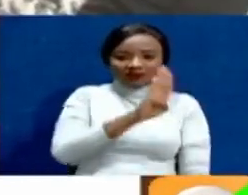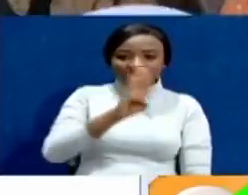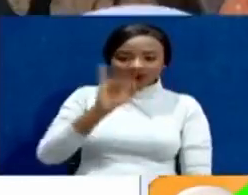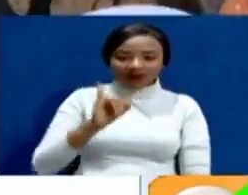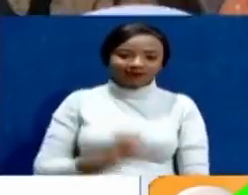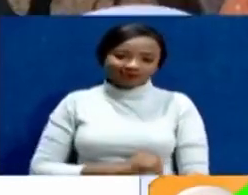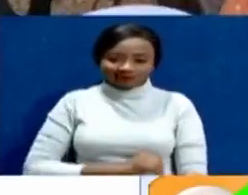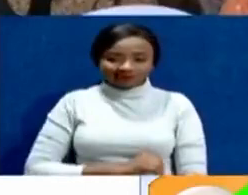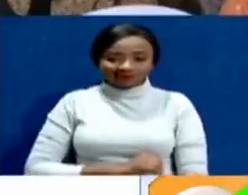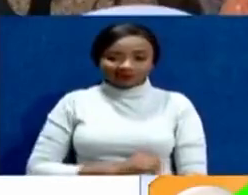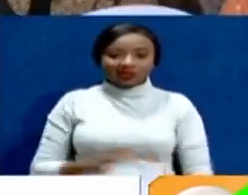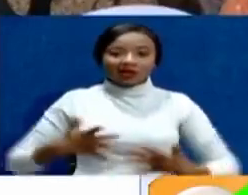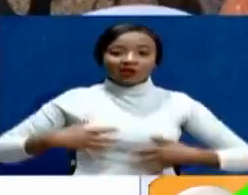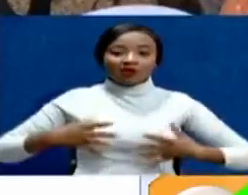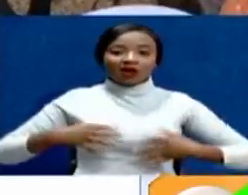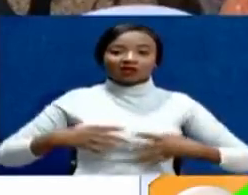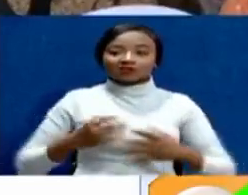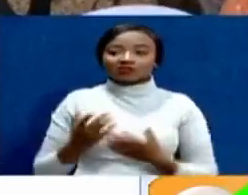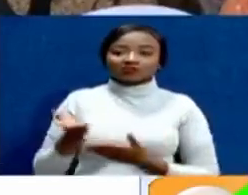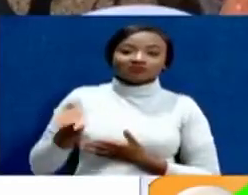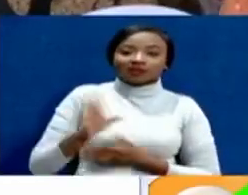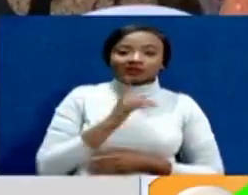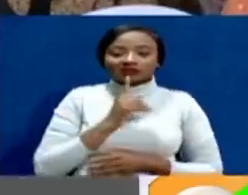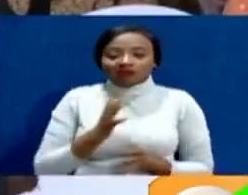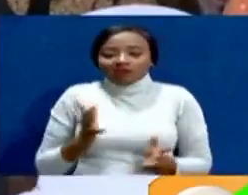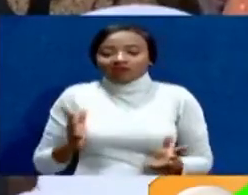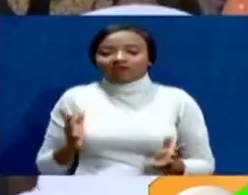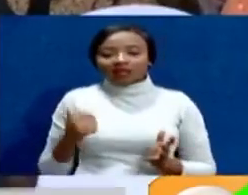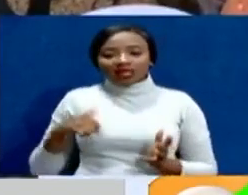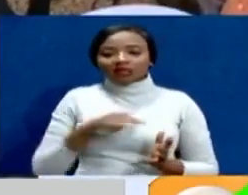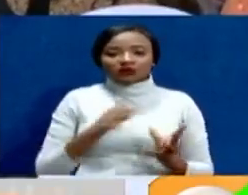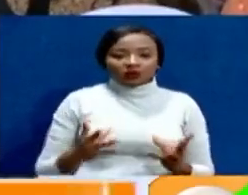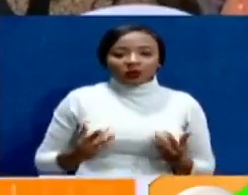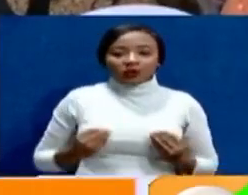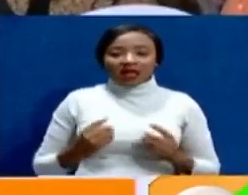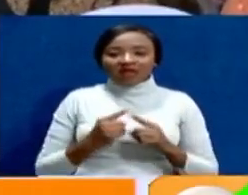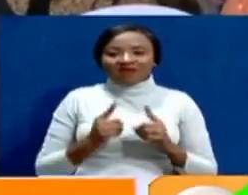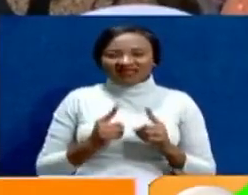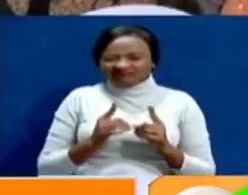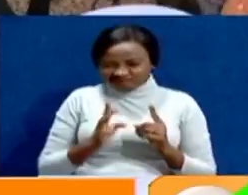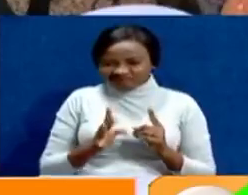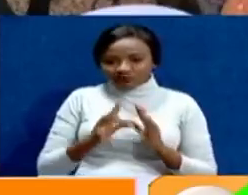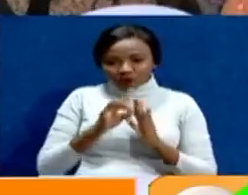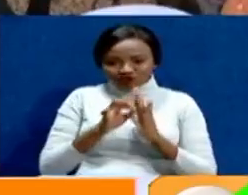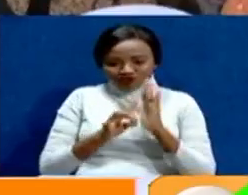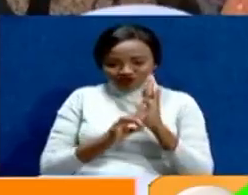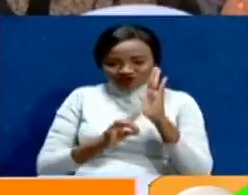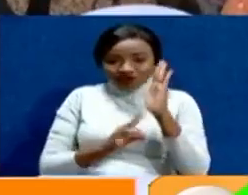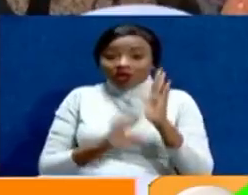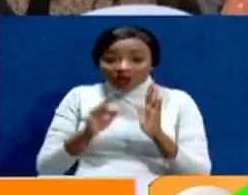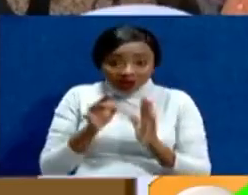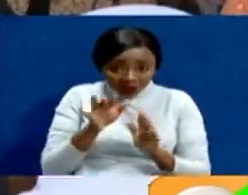taifa la Kenya. Watu wasirudi sasa kusema tumekubali, lakini wanatoa masharti. Hivyo karibuni utaanza